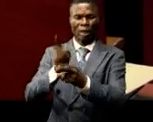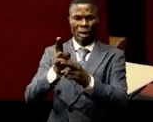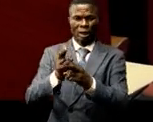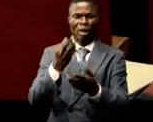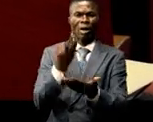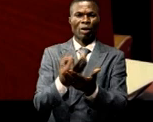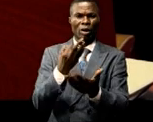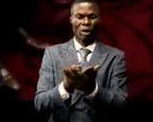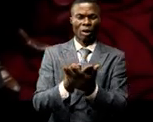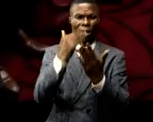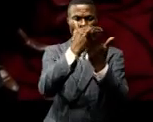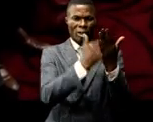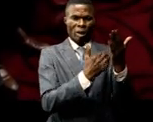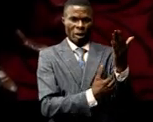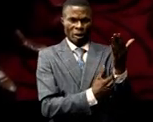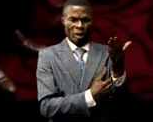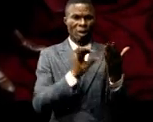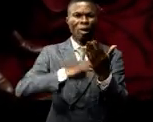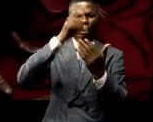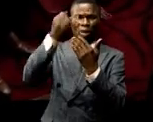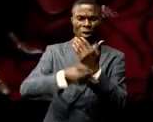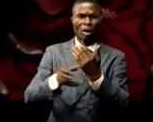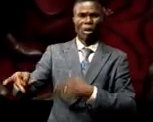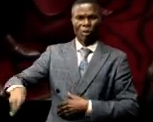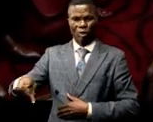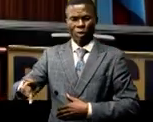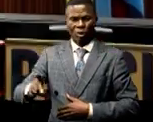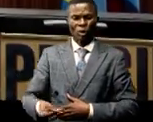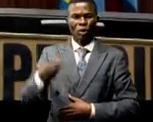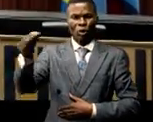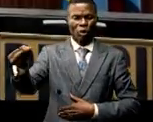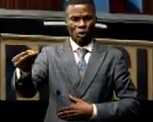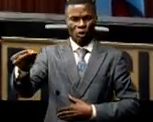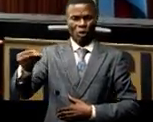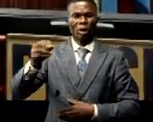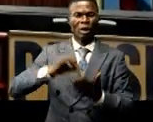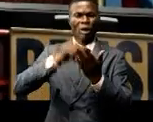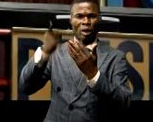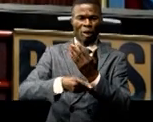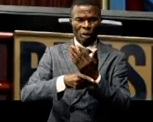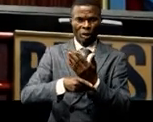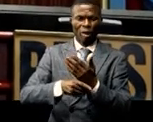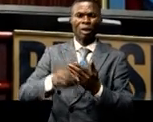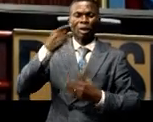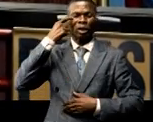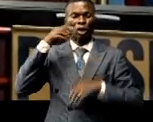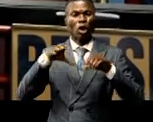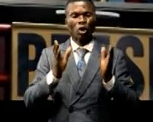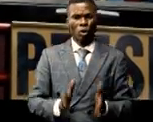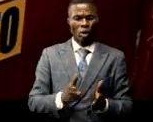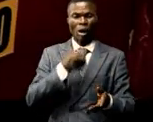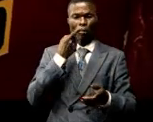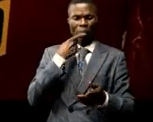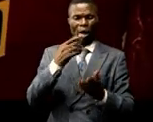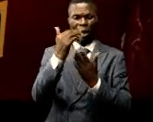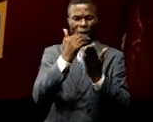sur l'identification des projets des provinces à financer dans le cadre du programme sino-congolais était aussi inscrit à l'ordre